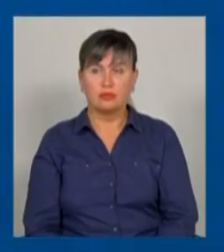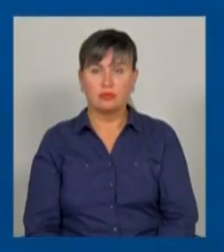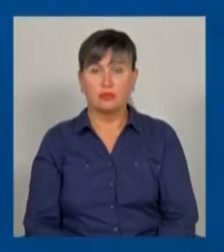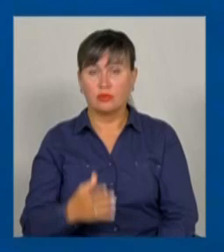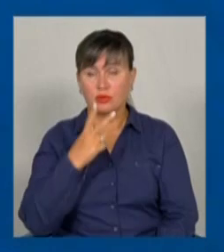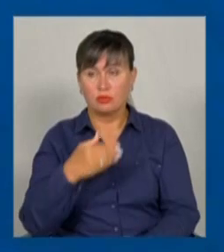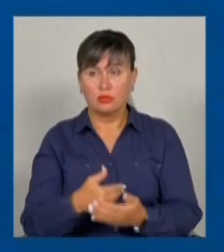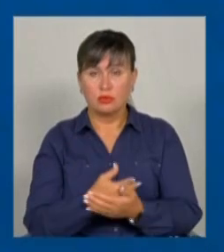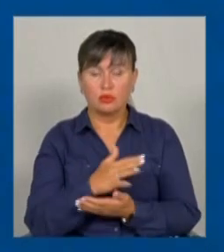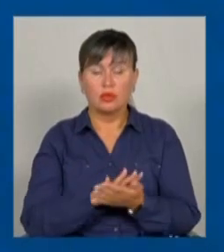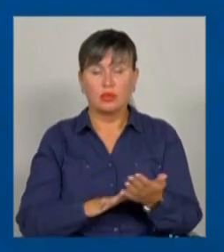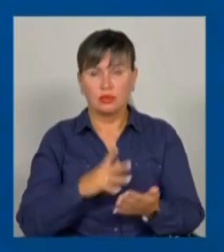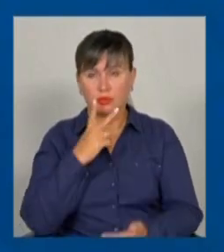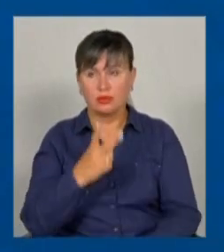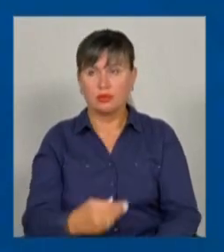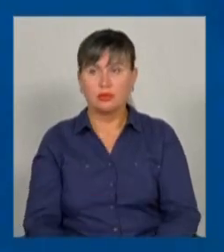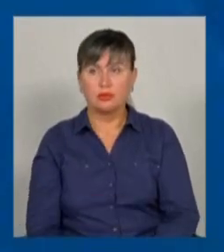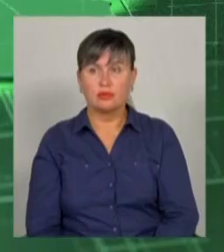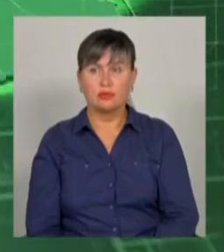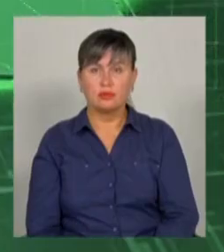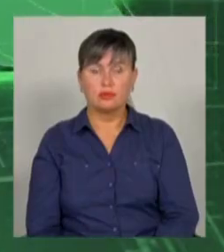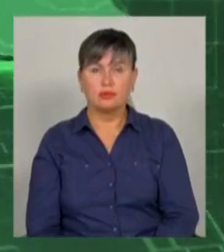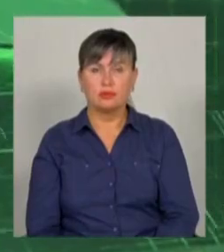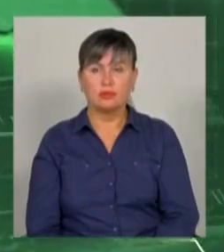Вы смотрите новости, далее в выпуске.